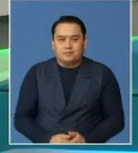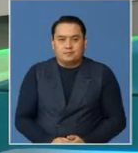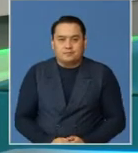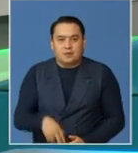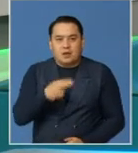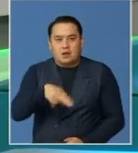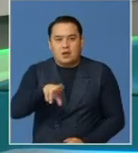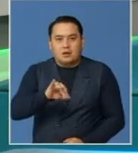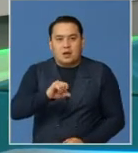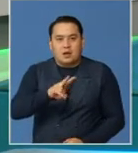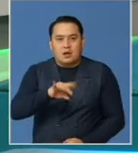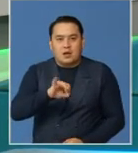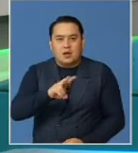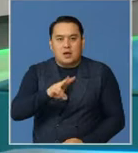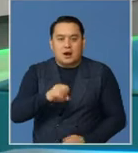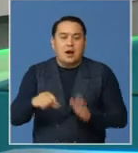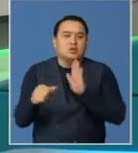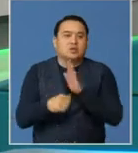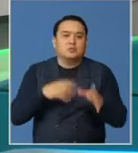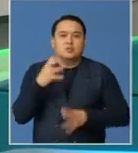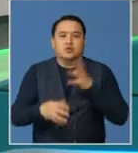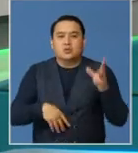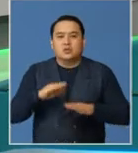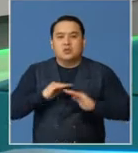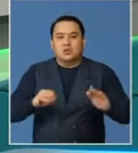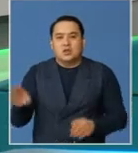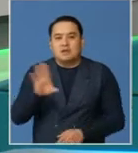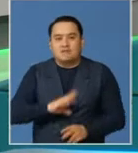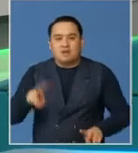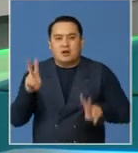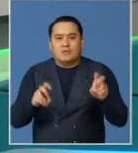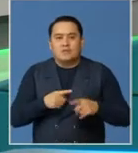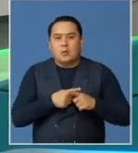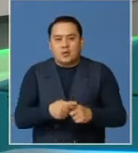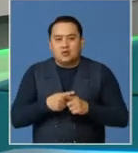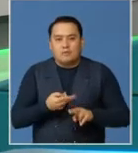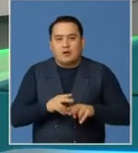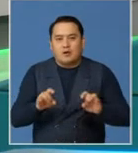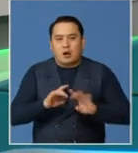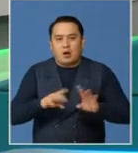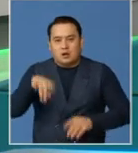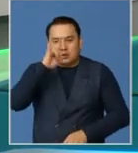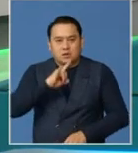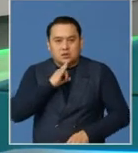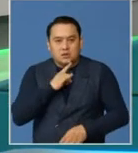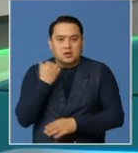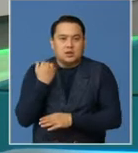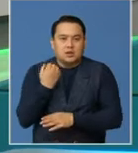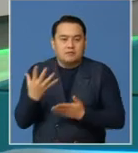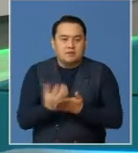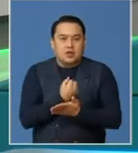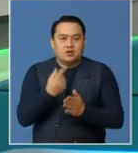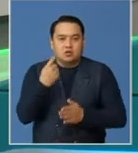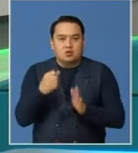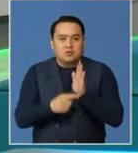Данелия Тулешева заняла 6-е место на международном конкурсе «Детское Евровидение» в Минске, передает корреспондент tengrinews.kz. Казахстанка